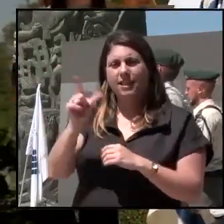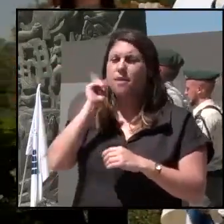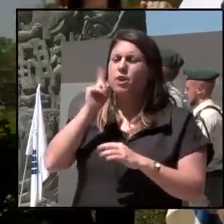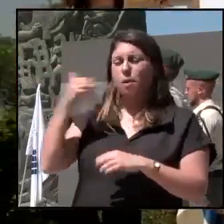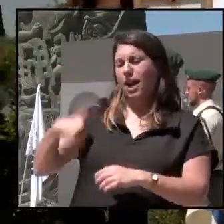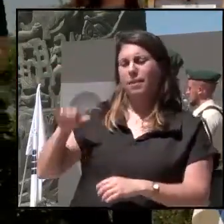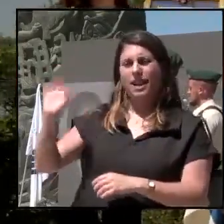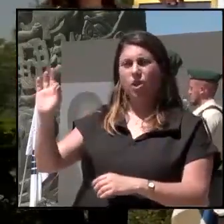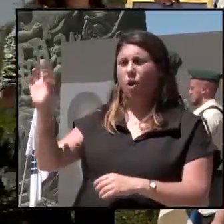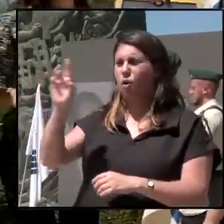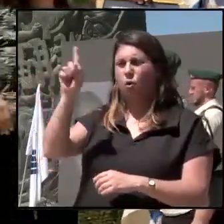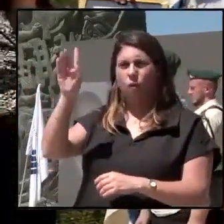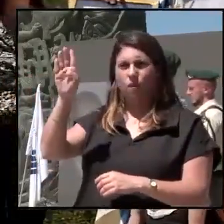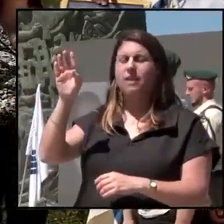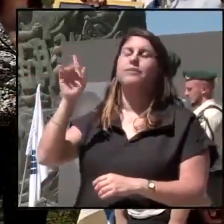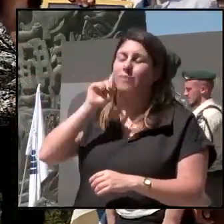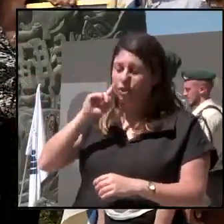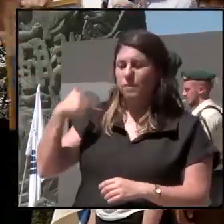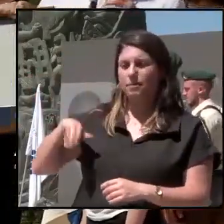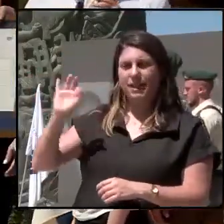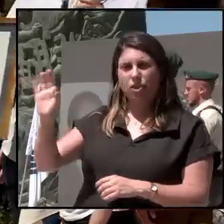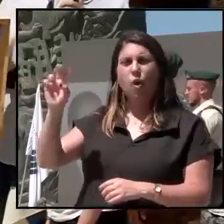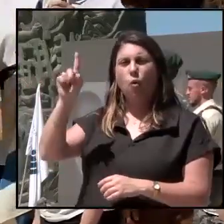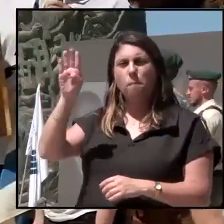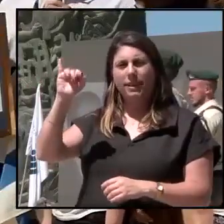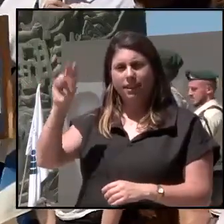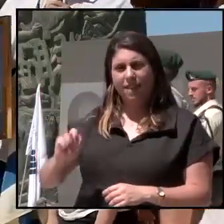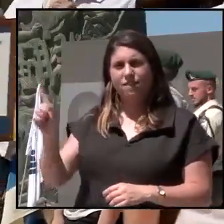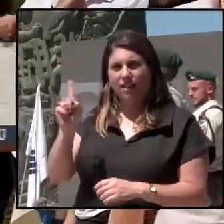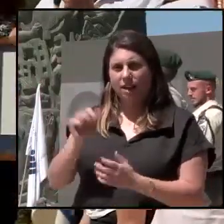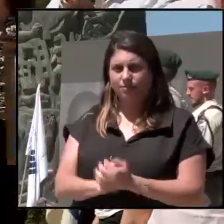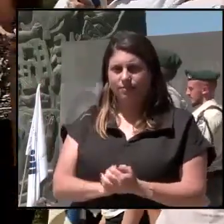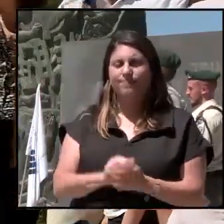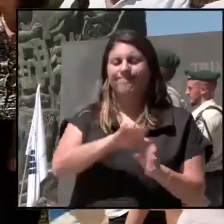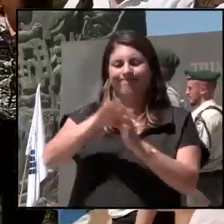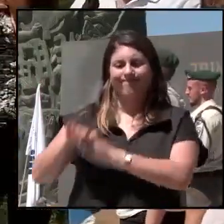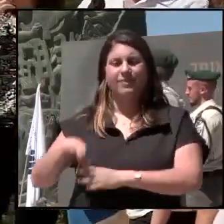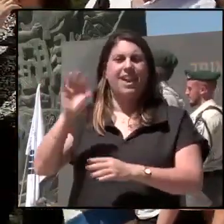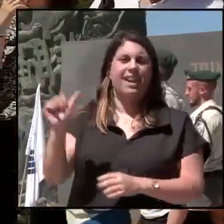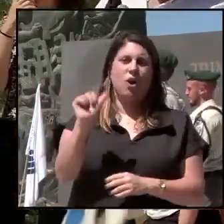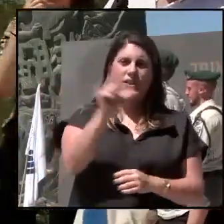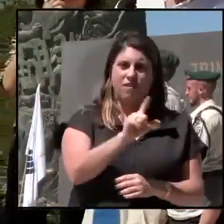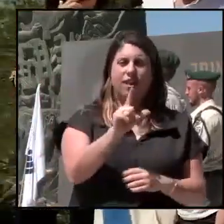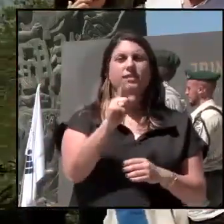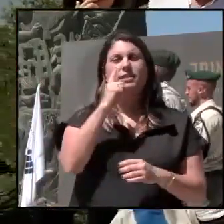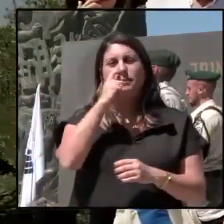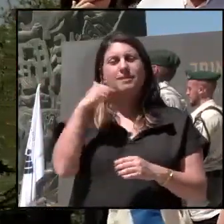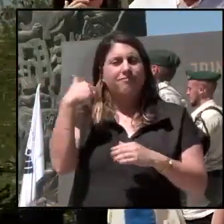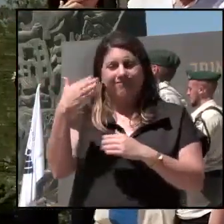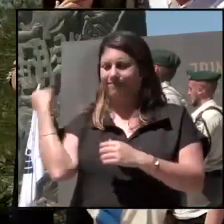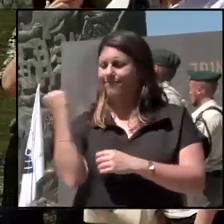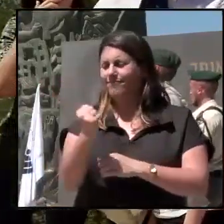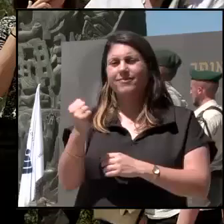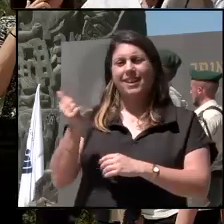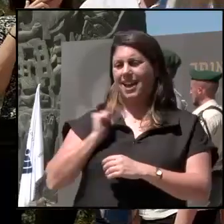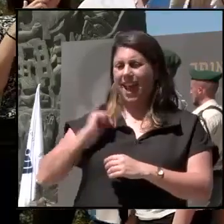אלמנתו רובין, של בשם אלמנתו רובין ורבה. אדוארד לאופר, לאחר שהרג חייל פשיסטי שצלף